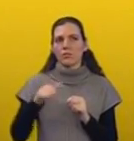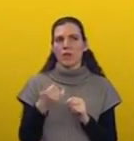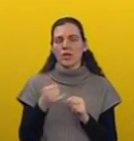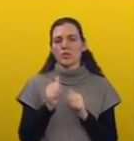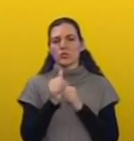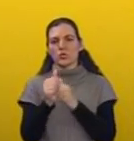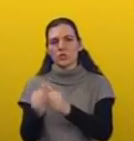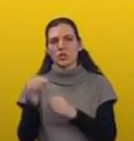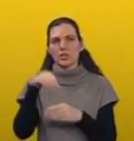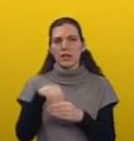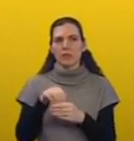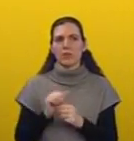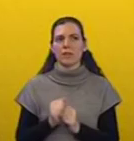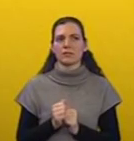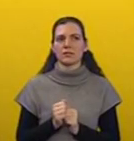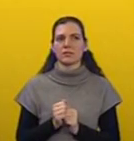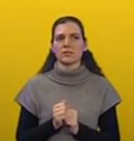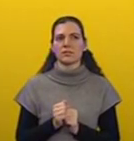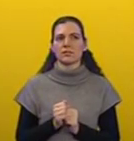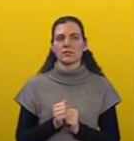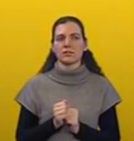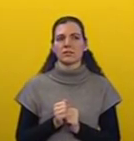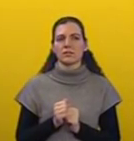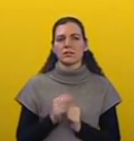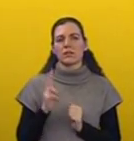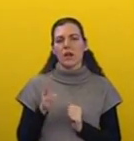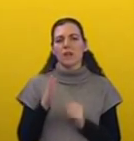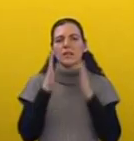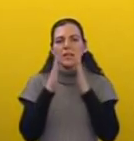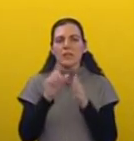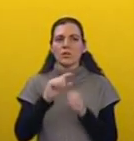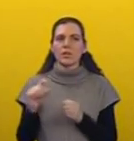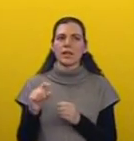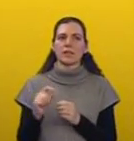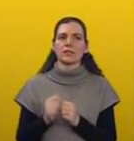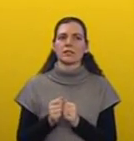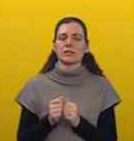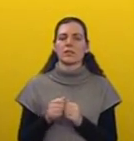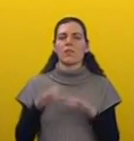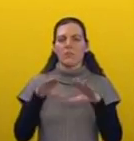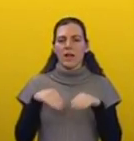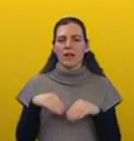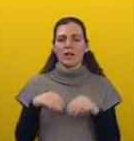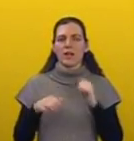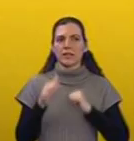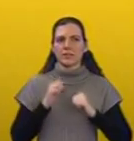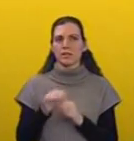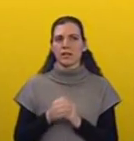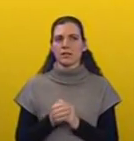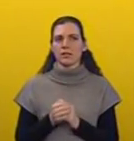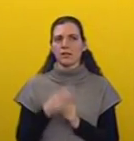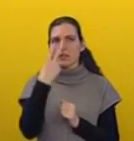kezét, véli a Szent Atya. A menekültválságról szólva kiemelte, Európa reakciója közönös és